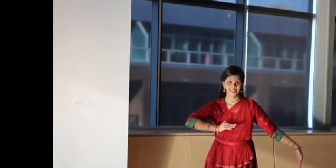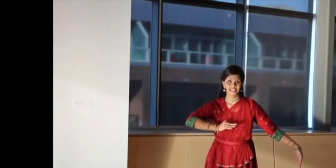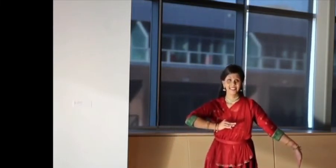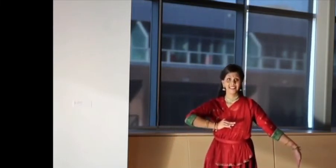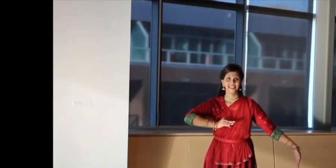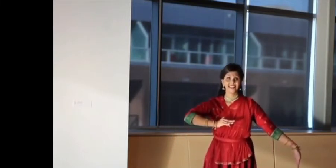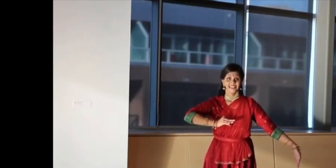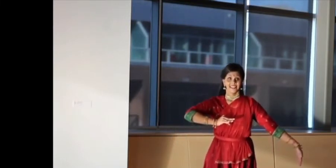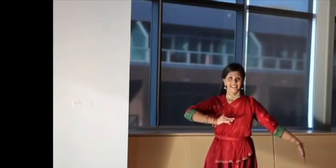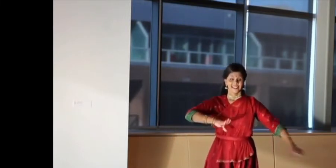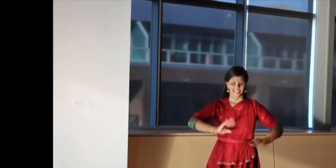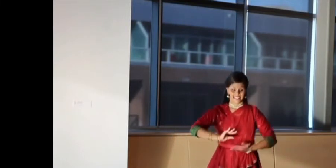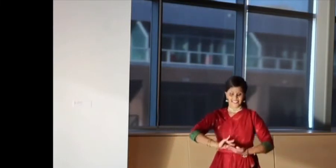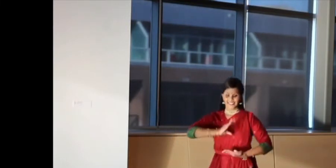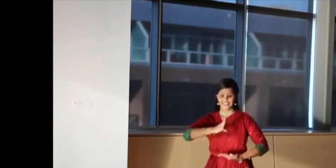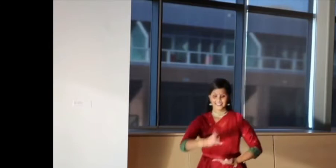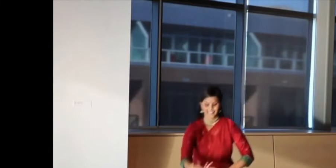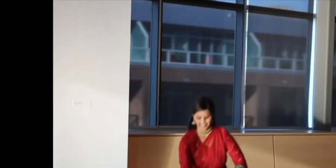गानोत्सुकमनसे